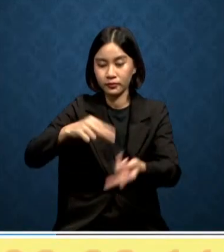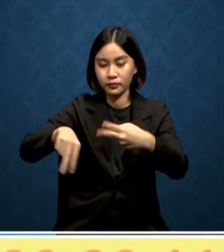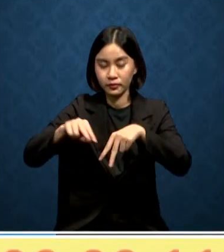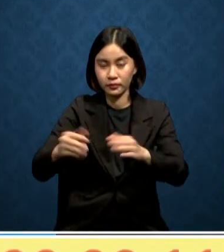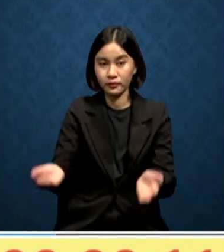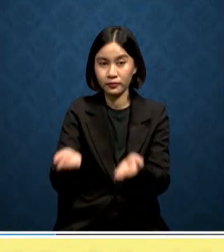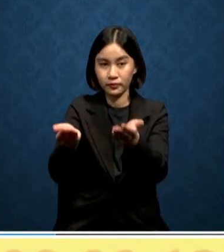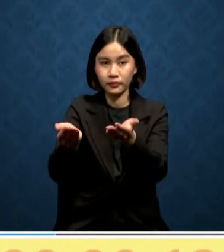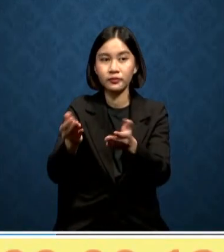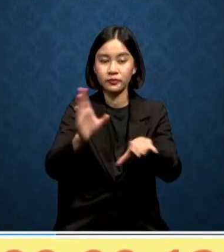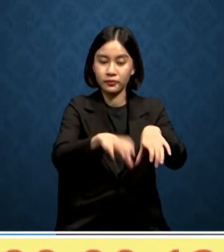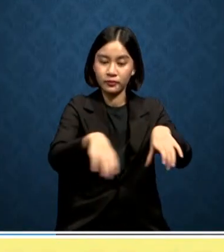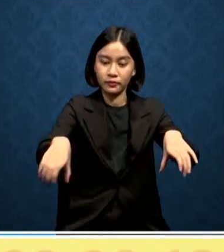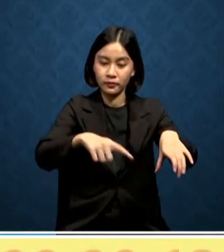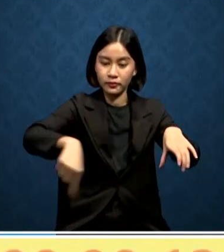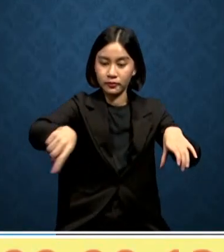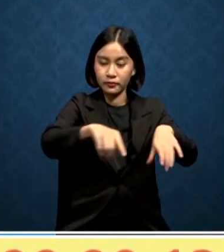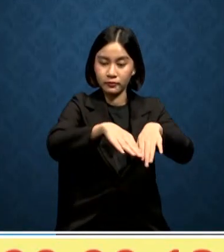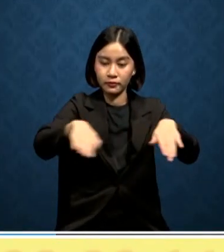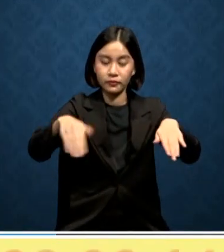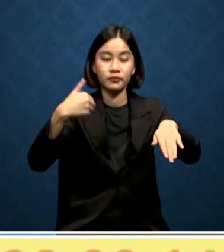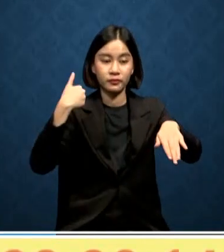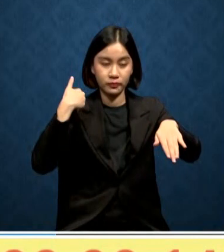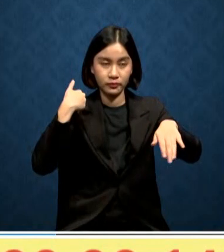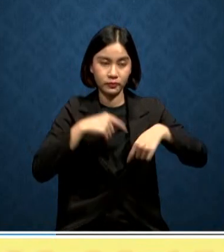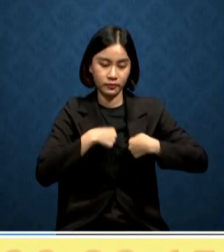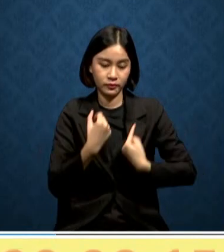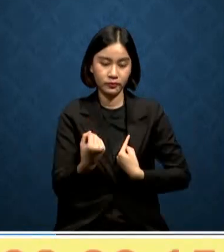นุนหน่วยงานเหล่านี้ให้มีประสิทธิภาพและก็มีขวัญ